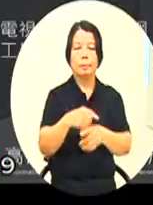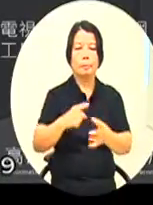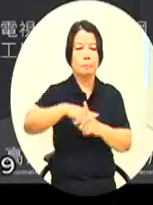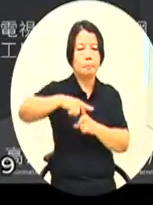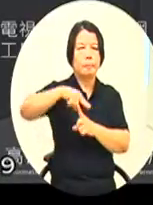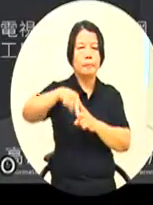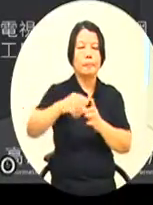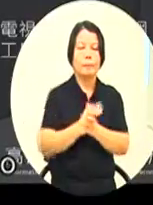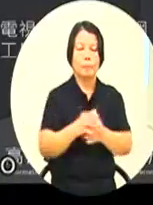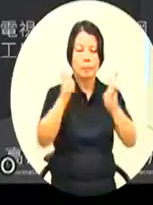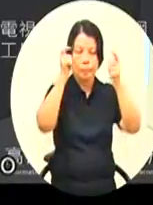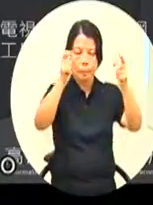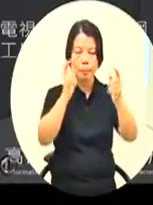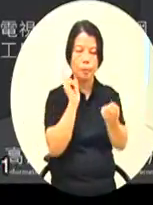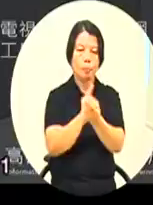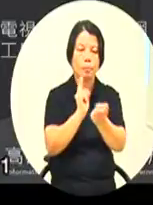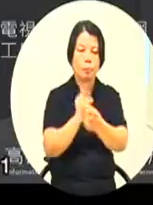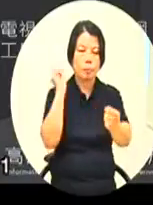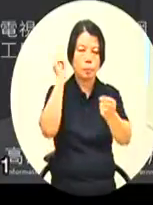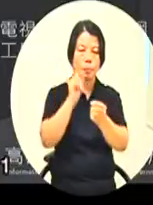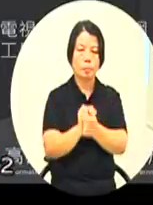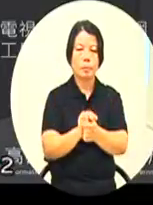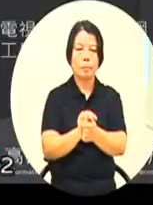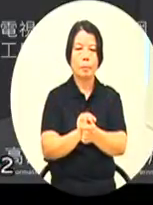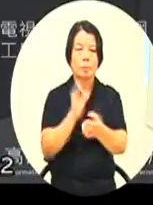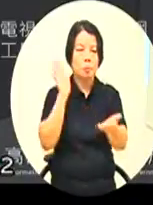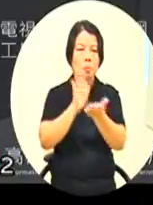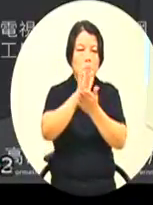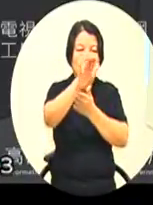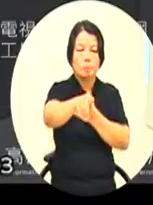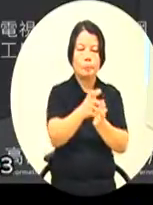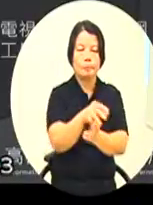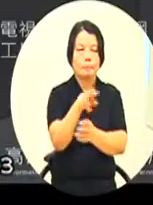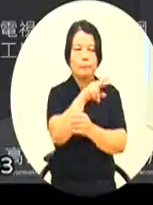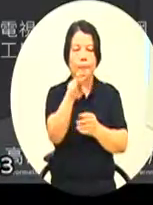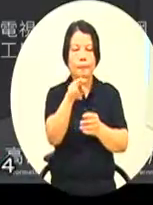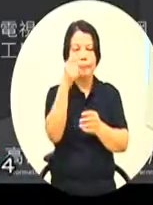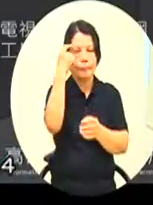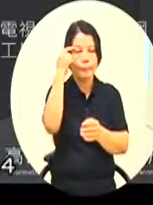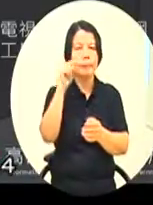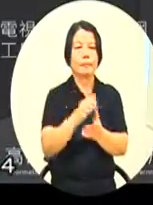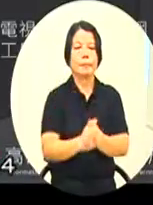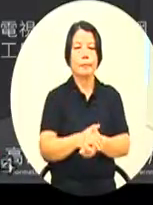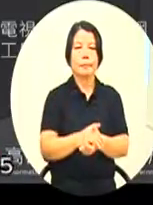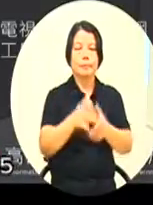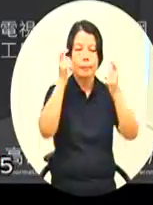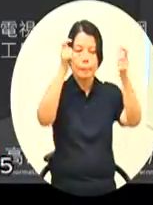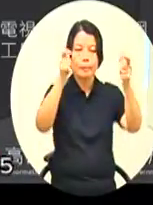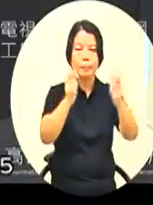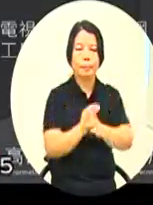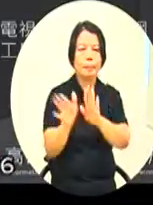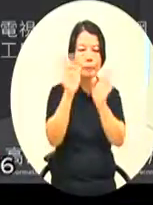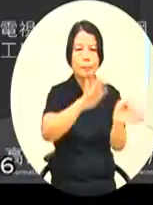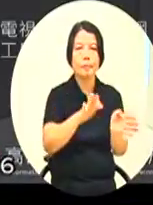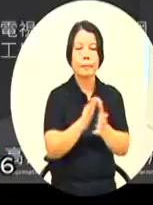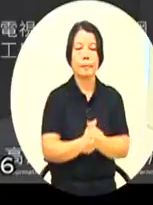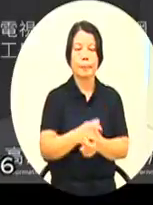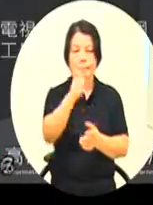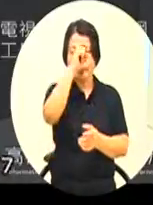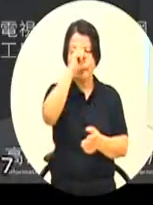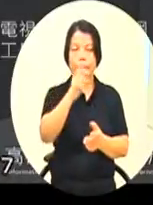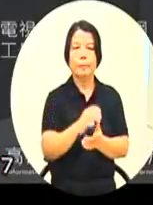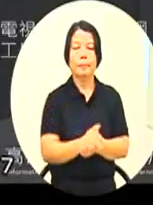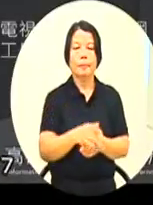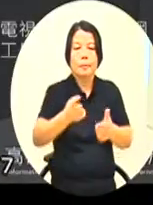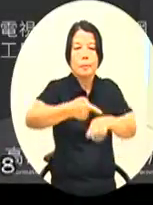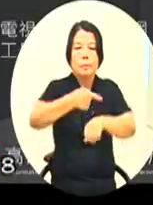我们高雄人对于美好未来的一个共同的想象，我们称它为高雄款。我们希望呢，能够